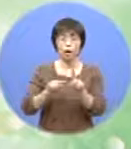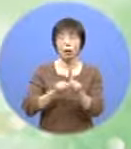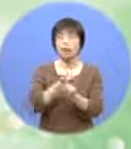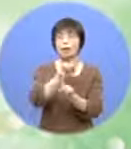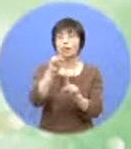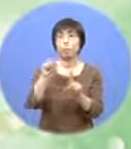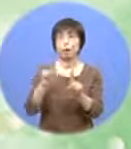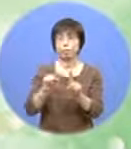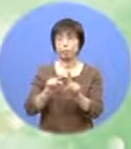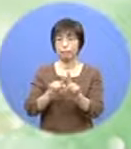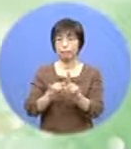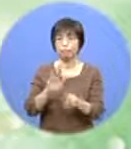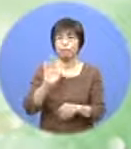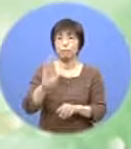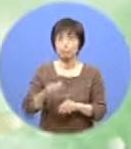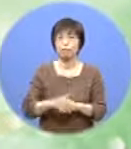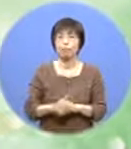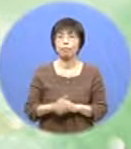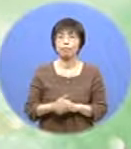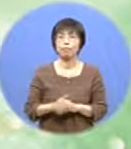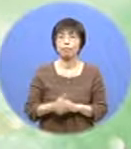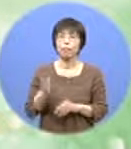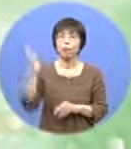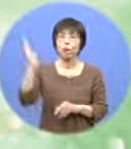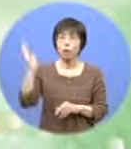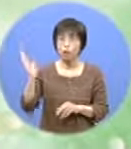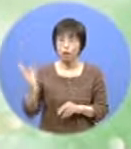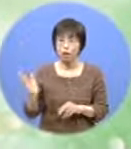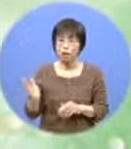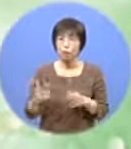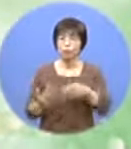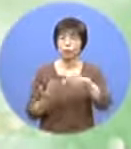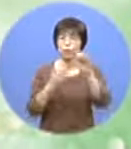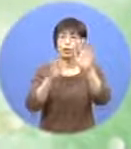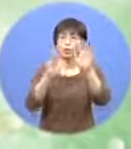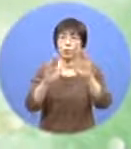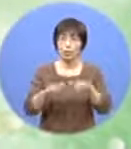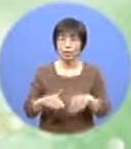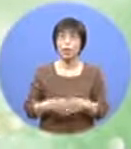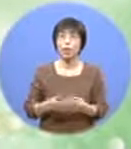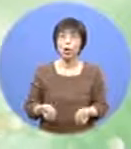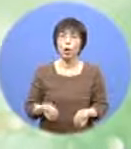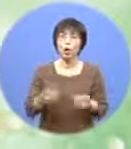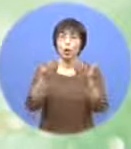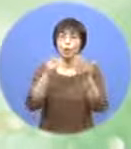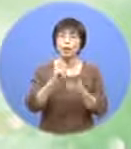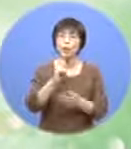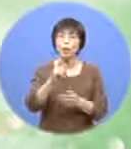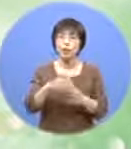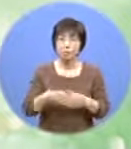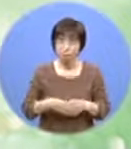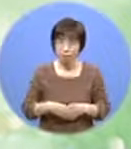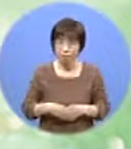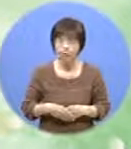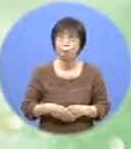番のものづくりでした。ご覧の方々が当選です。おめでとうございました